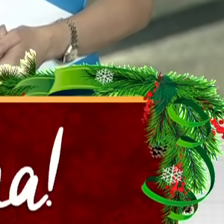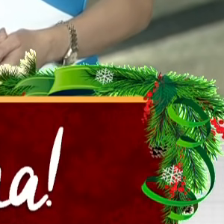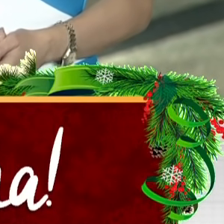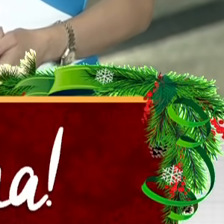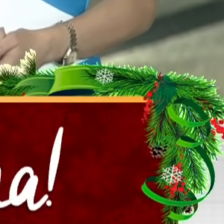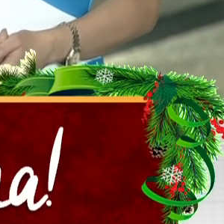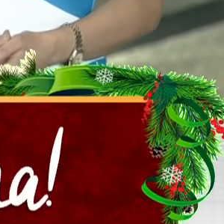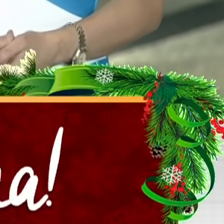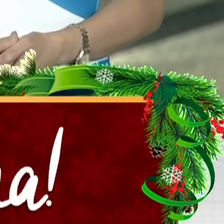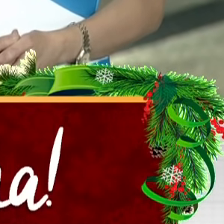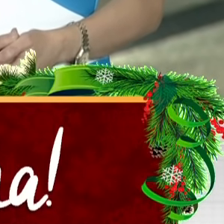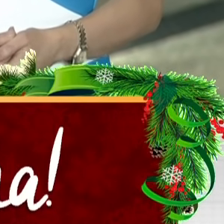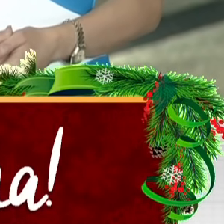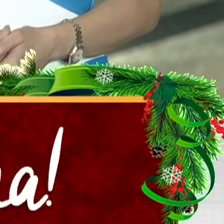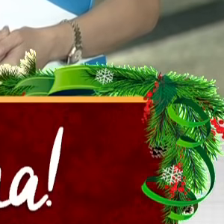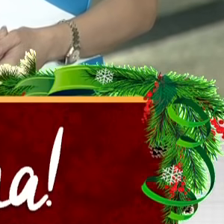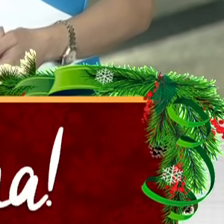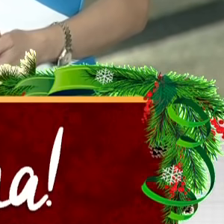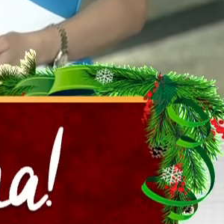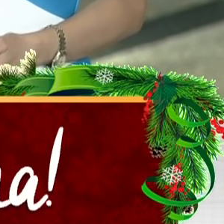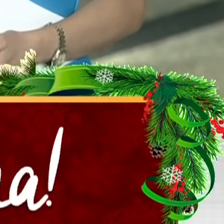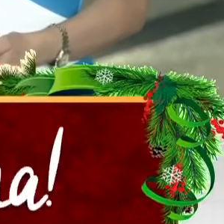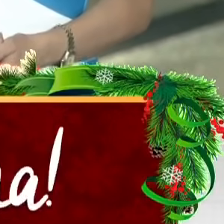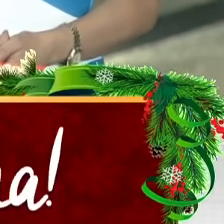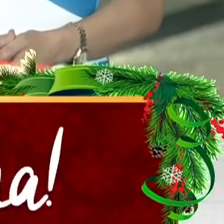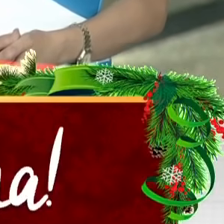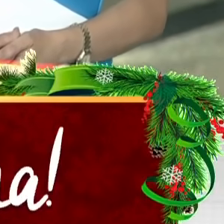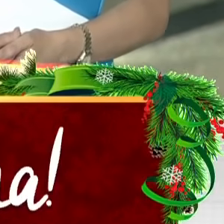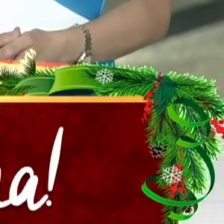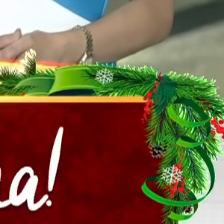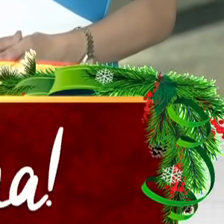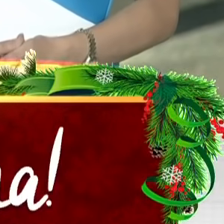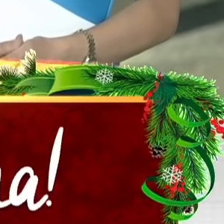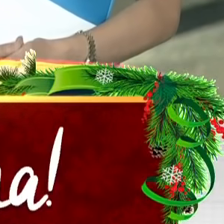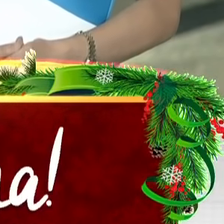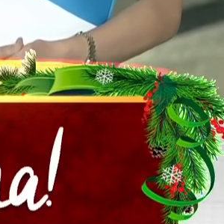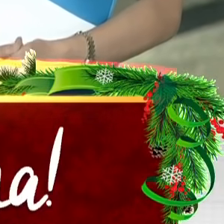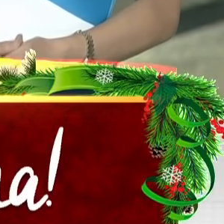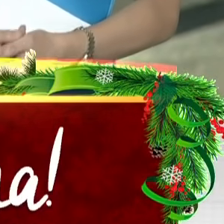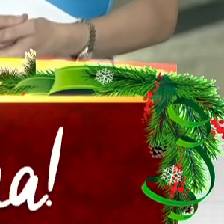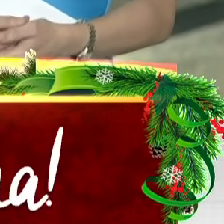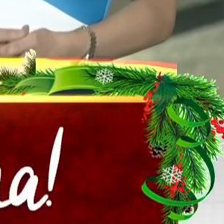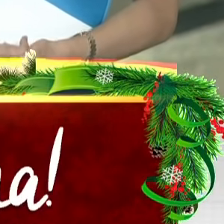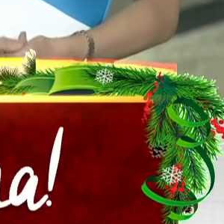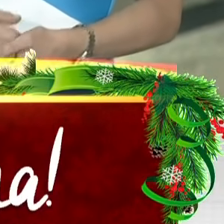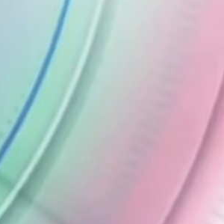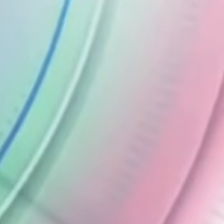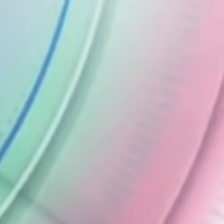maglilingkod. Ako po si Andrew Magadias. Maraming salamat at magandang gabi.